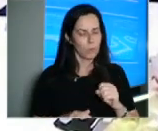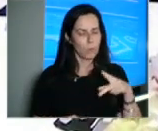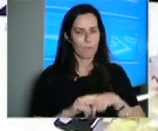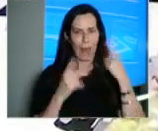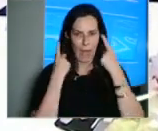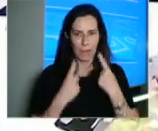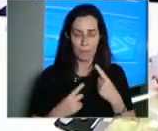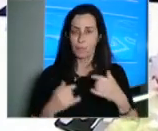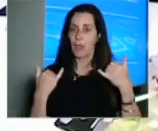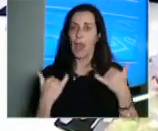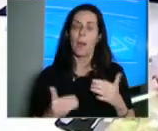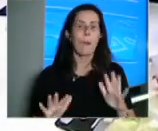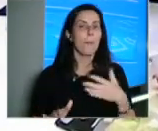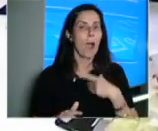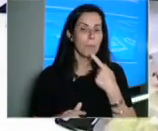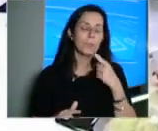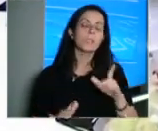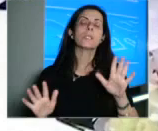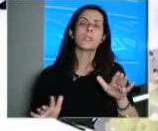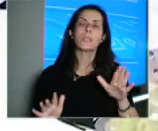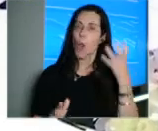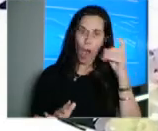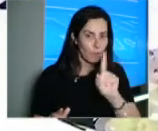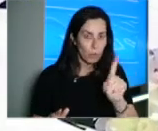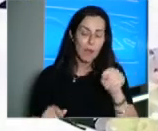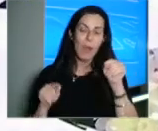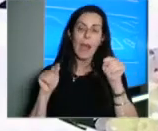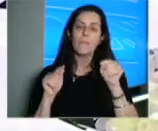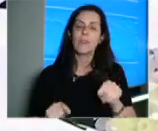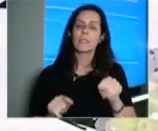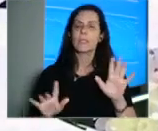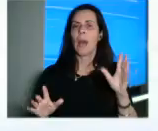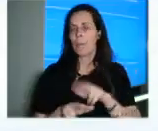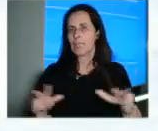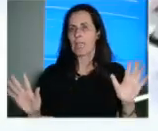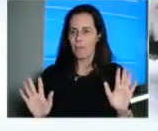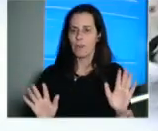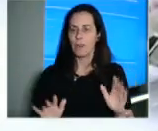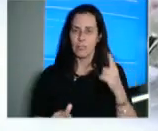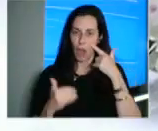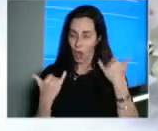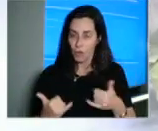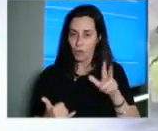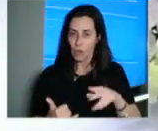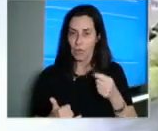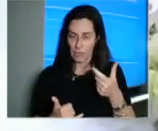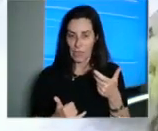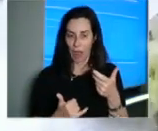הדתיים והחרדים. עכשיו, ומה אמרנו? זה המשחק, לא אהבנו את זה, אבל זה המשחק. אז מה קרה עכשיו? שיש